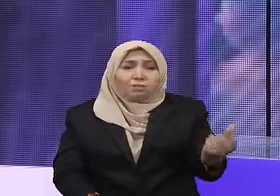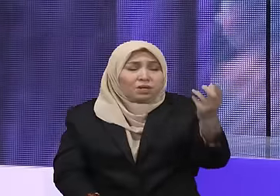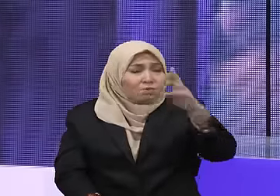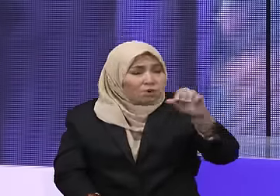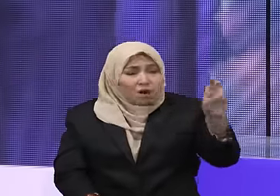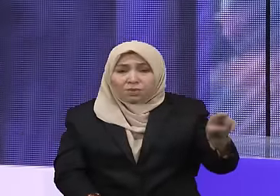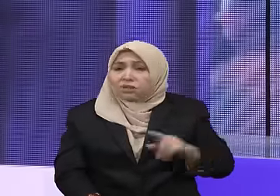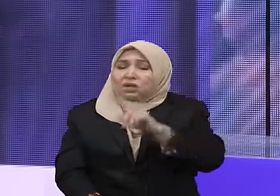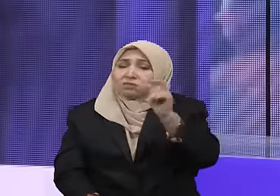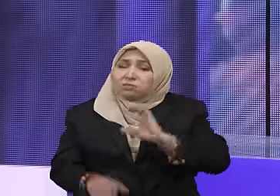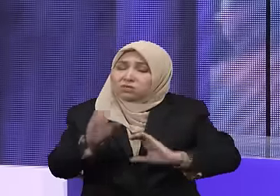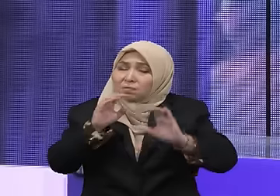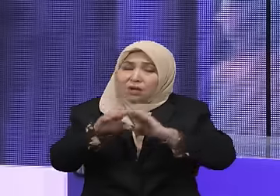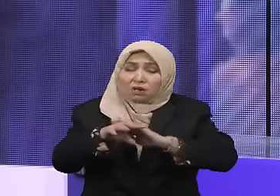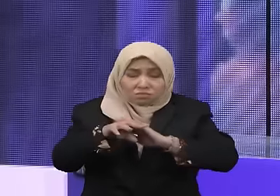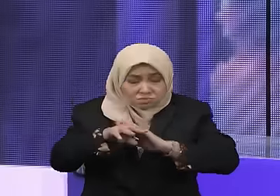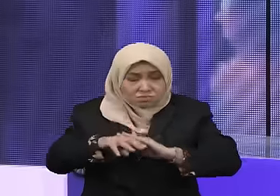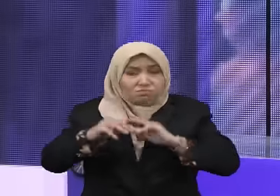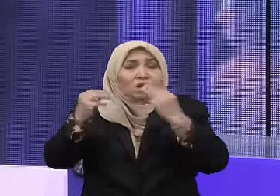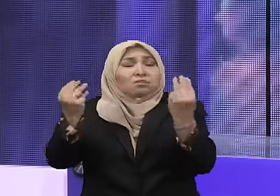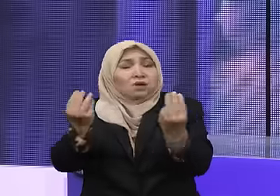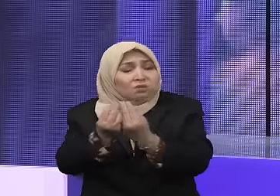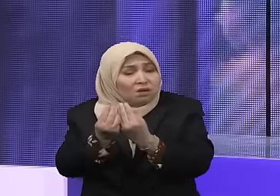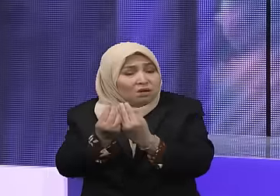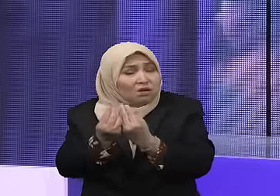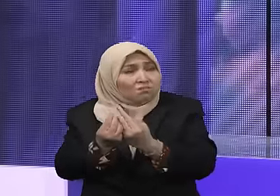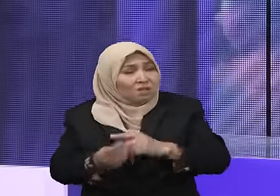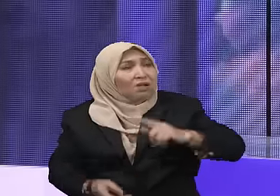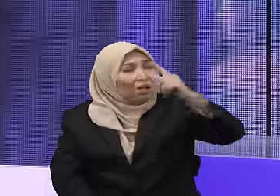bertanya ataupun bercakap kepada kaumnya, hadza